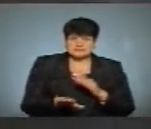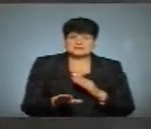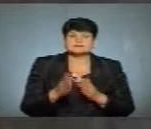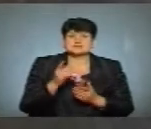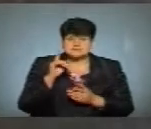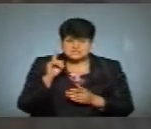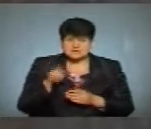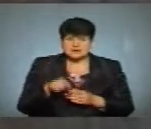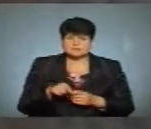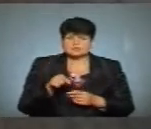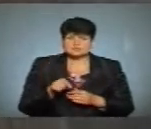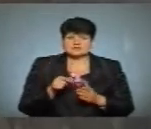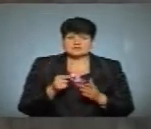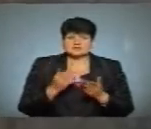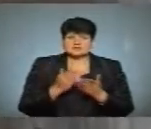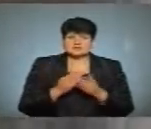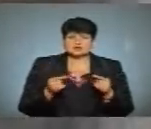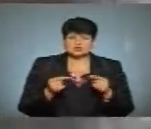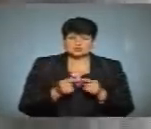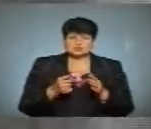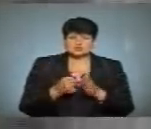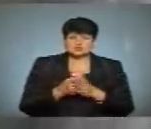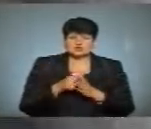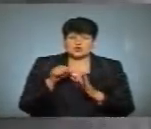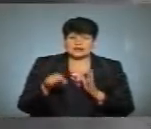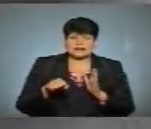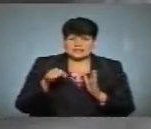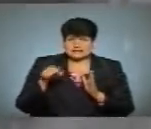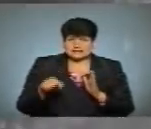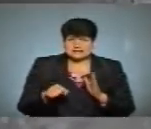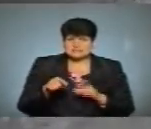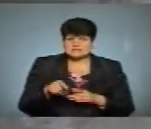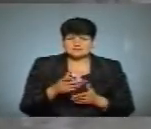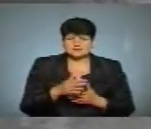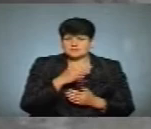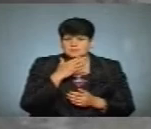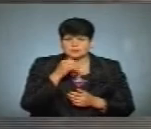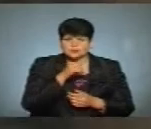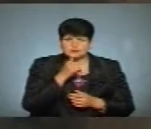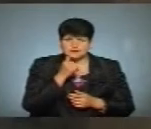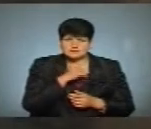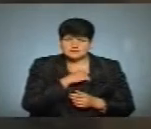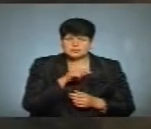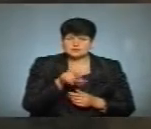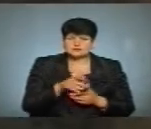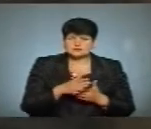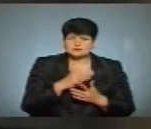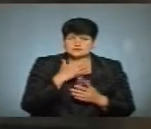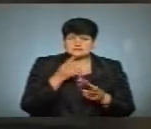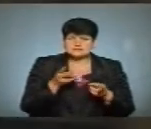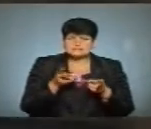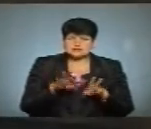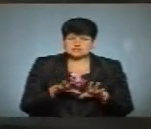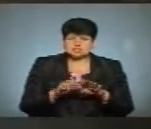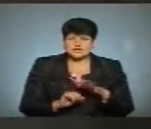він потрапляє точно до криниці. Він і приховує багато таємниць, тому що тут є деякі залишки